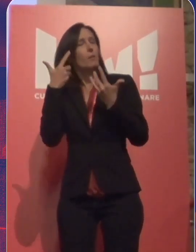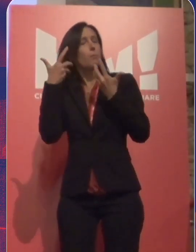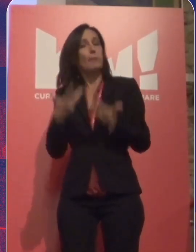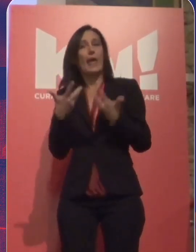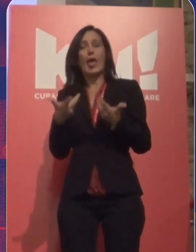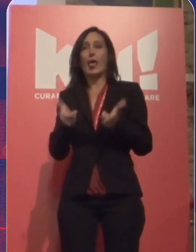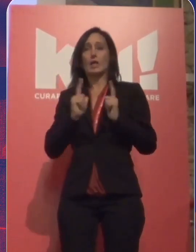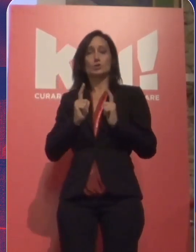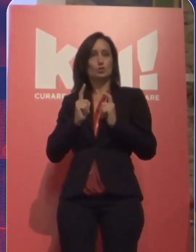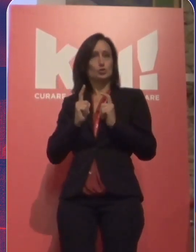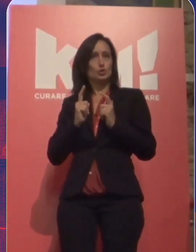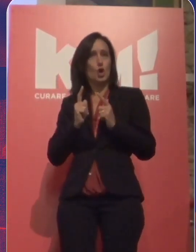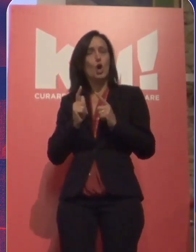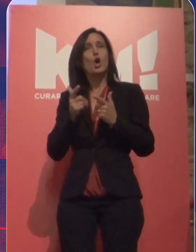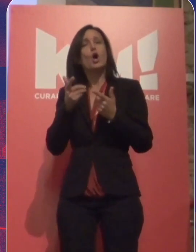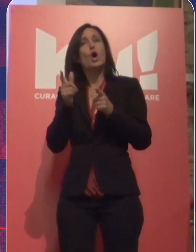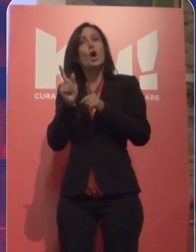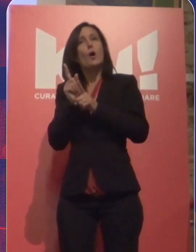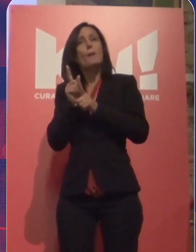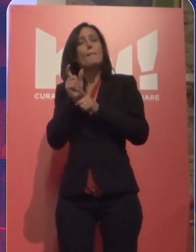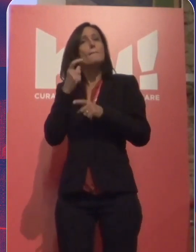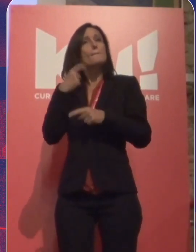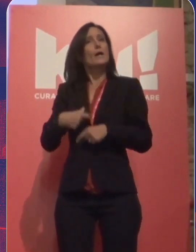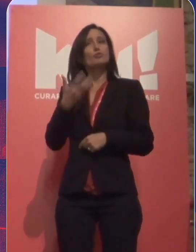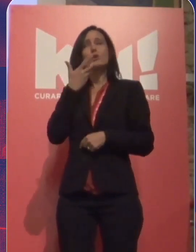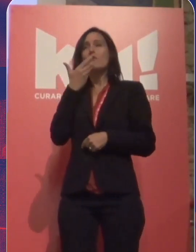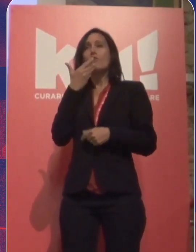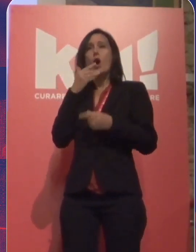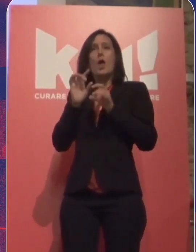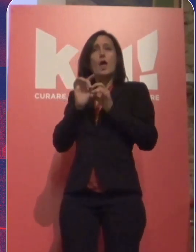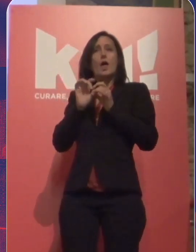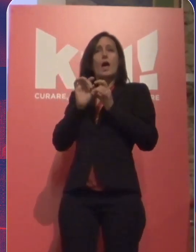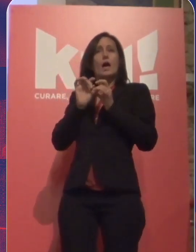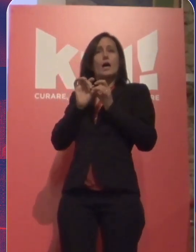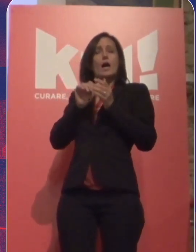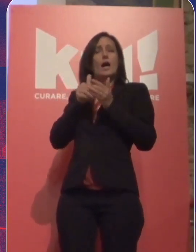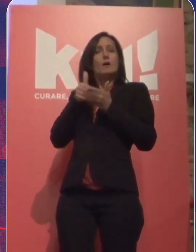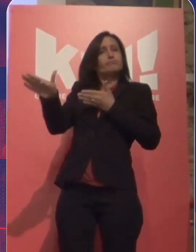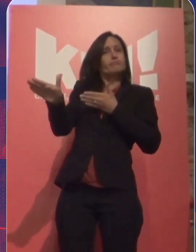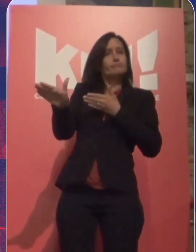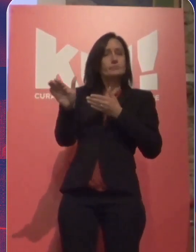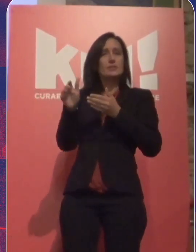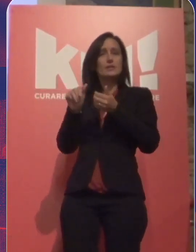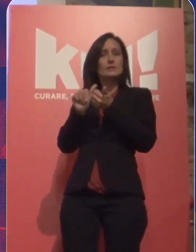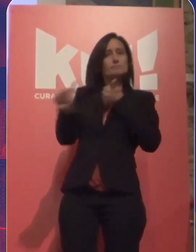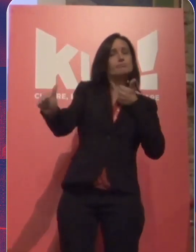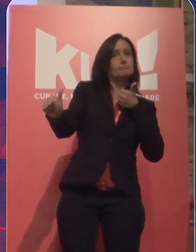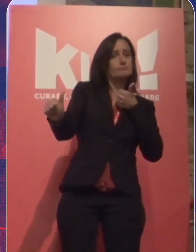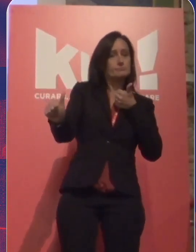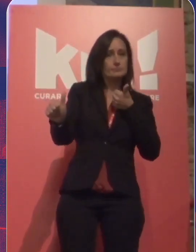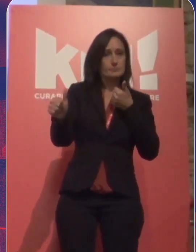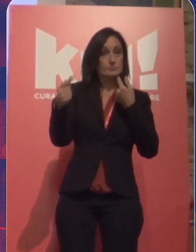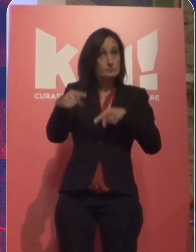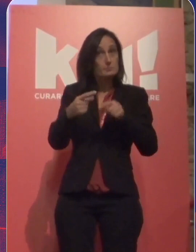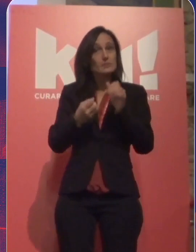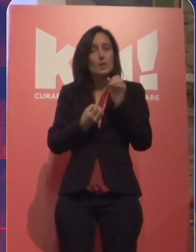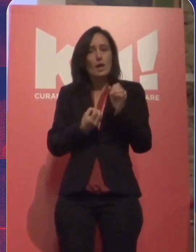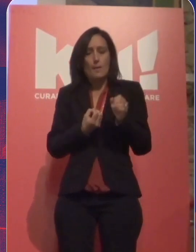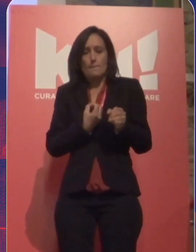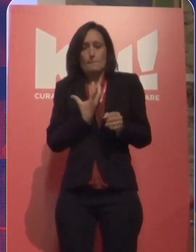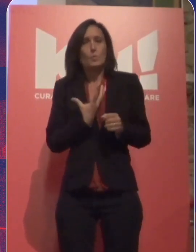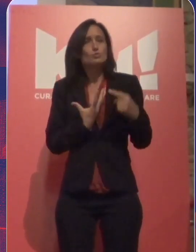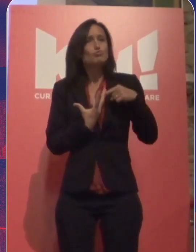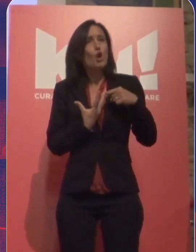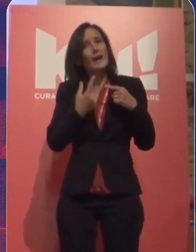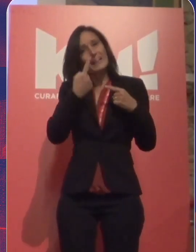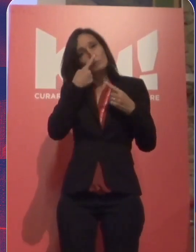vuole ci par se vuole liberarsi questo è un altro paradosso della pulsione sicuritaria no